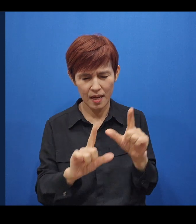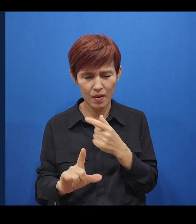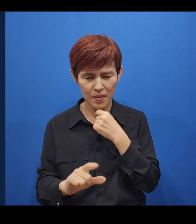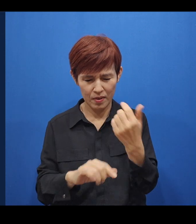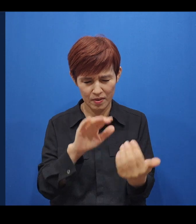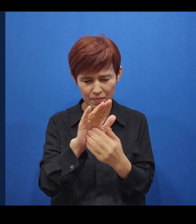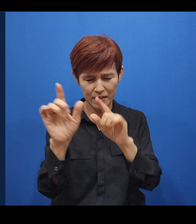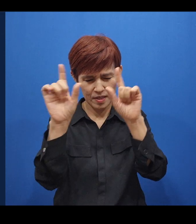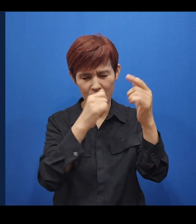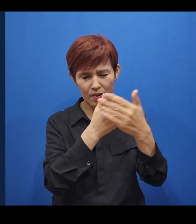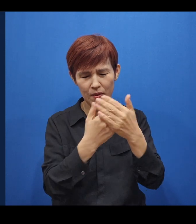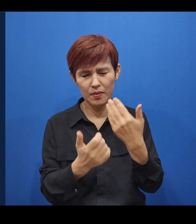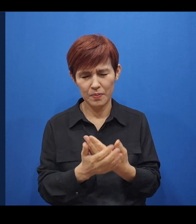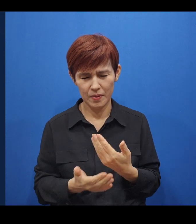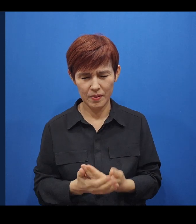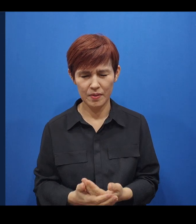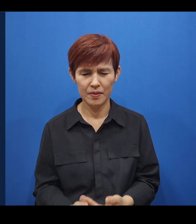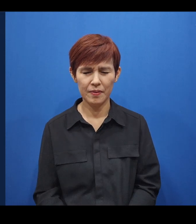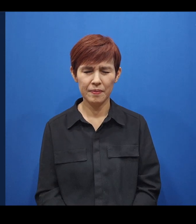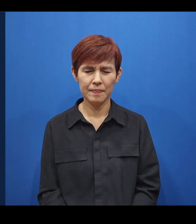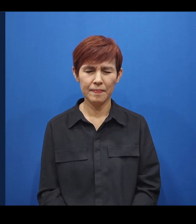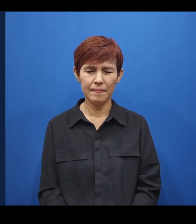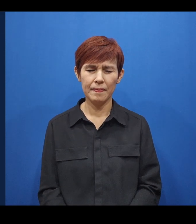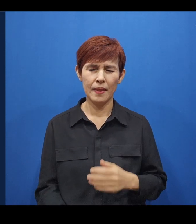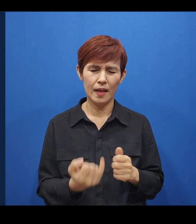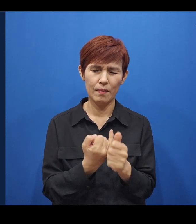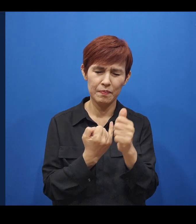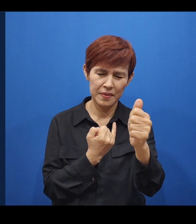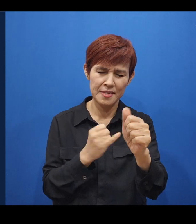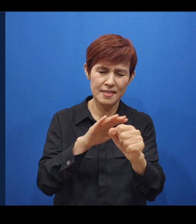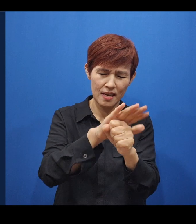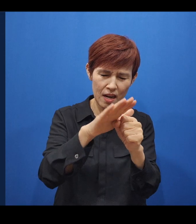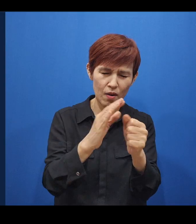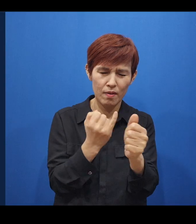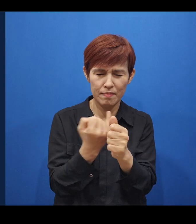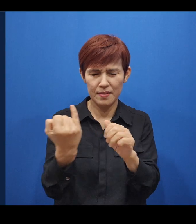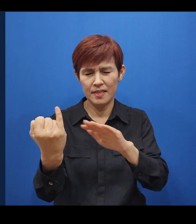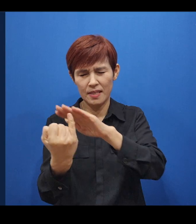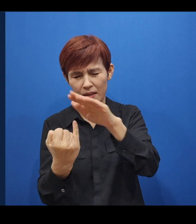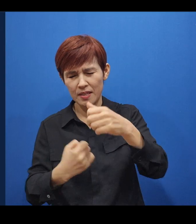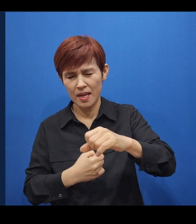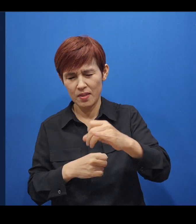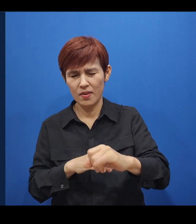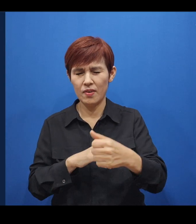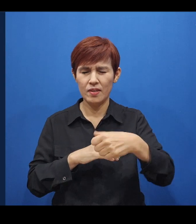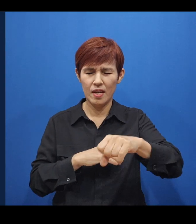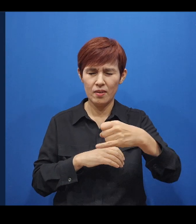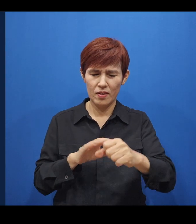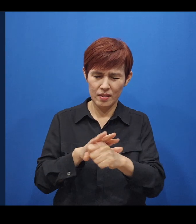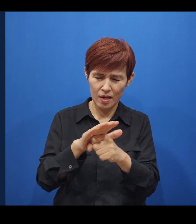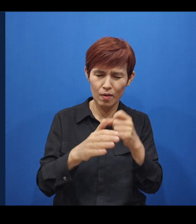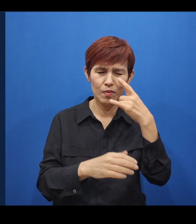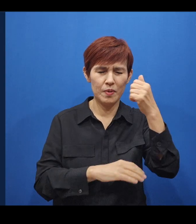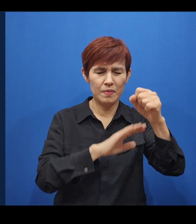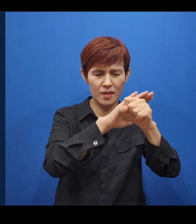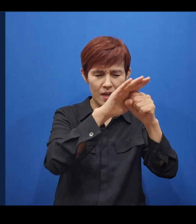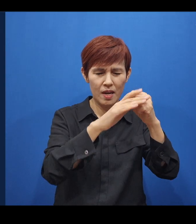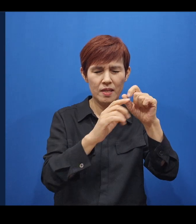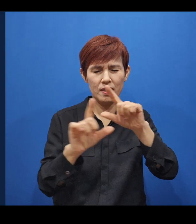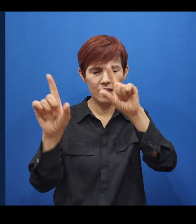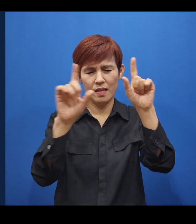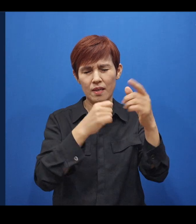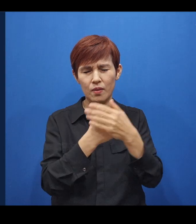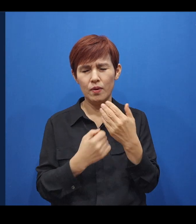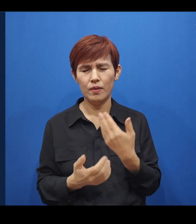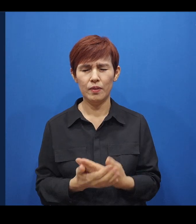살아가게 하옵소서. 내 아내를 뜨겁게 사랑하며 내 남편을 사랑하며 내 자녀들, 내 부모님 사랑하며 살아가게